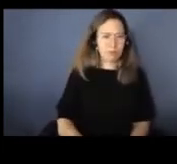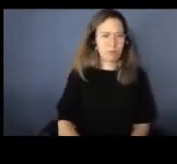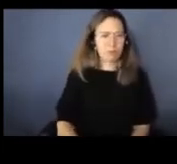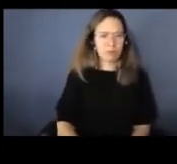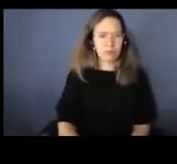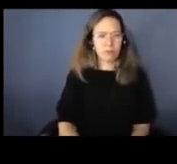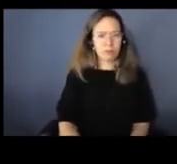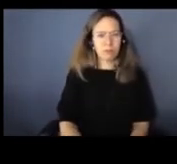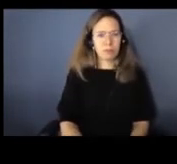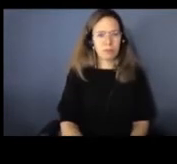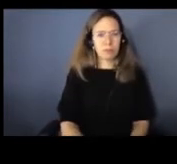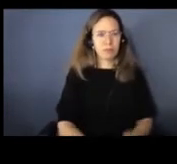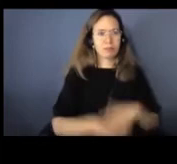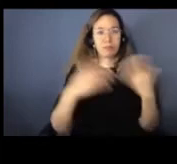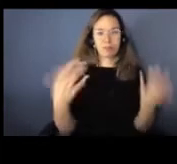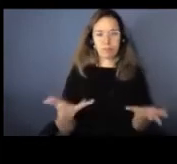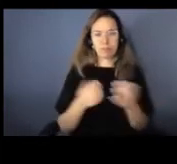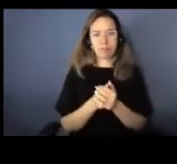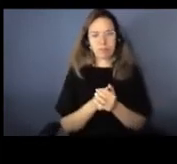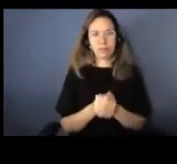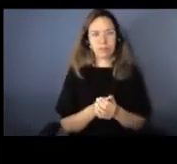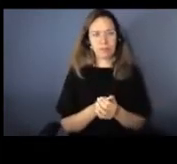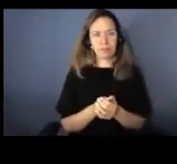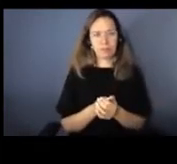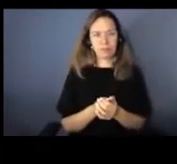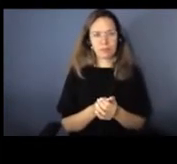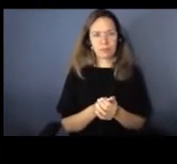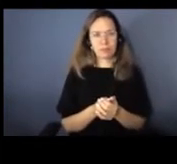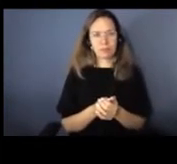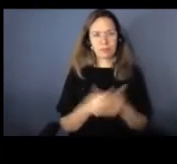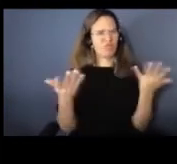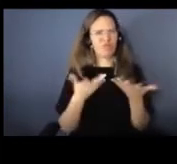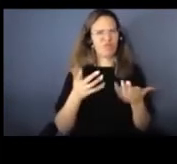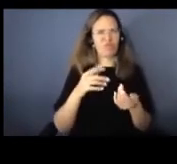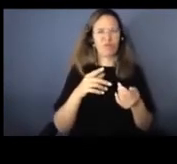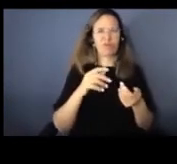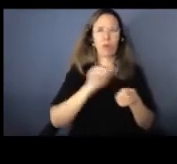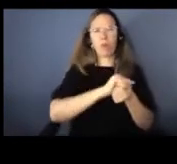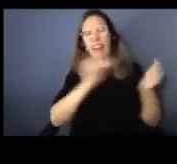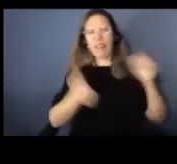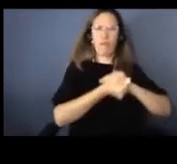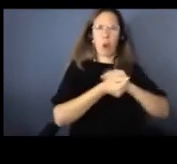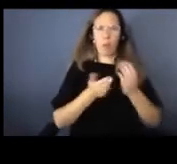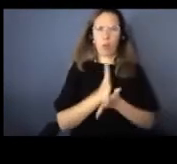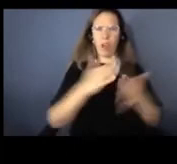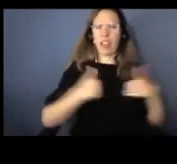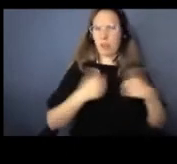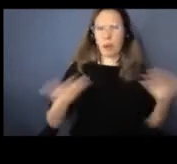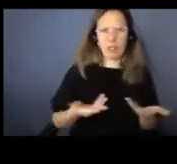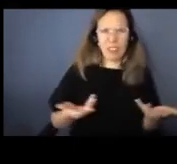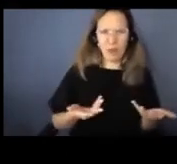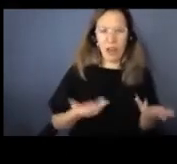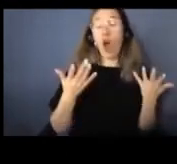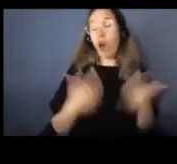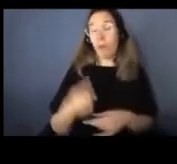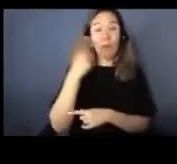Donc, point d'information sur d'abord sur qu'est-ce que la réforme du droit animalier. Puis aussi, vous pourrez remarquer tout